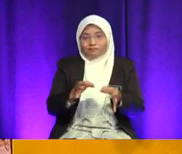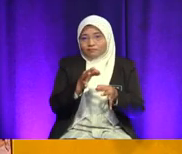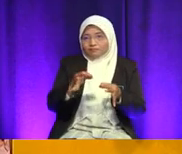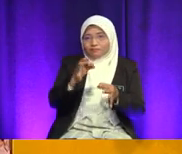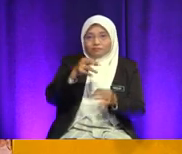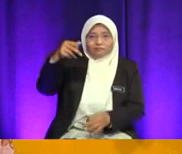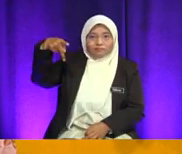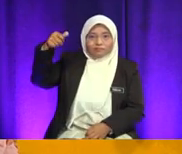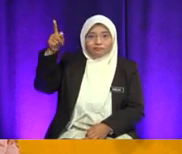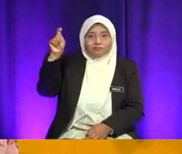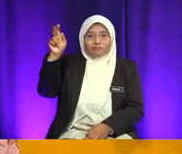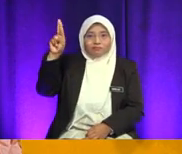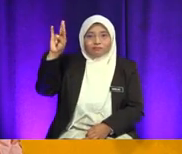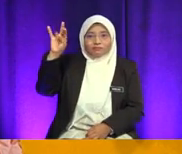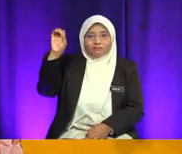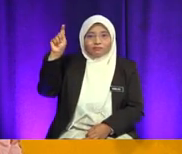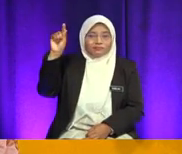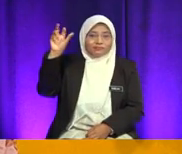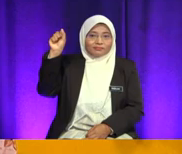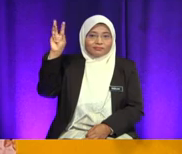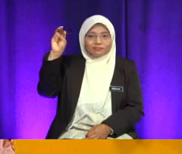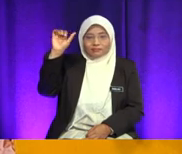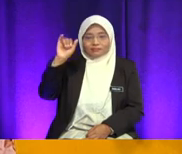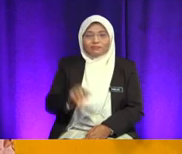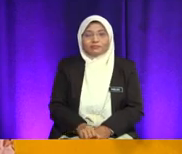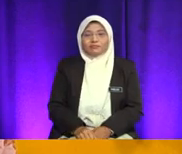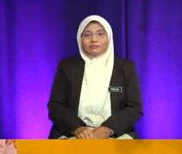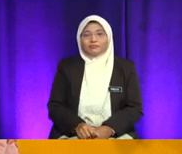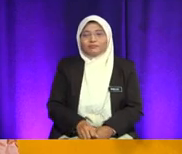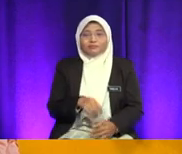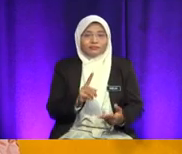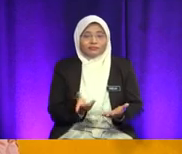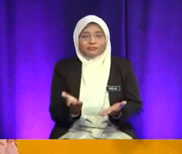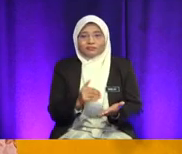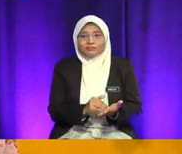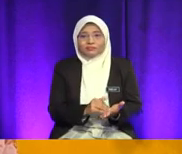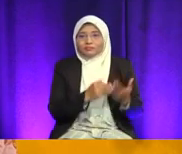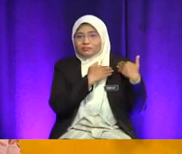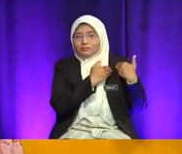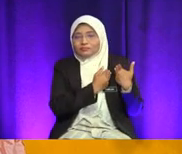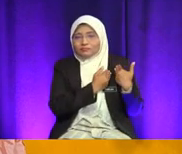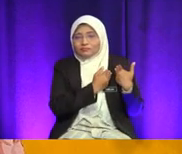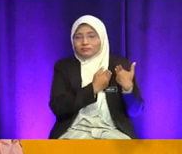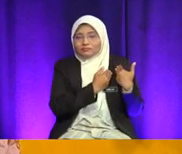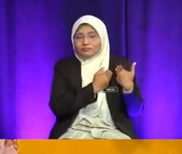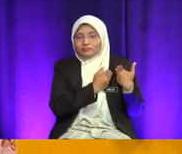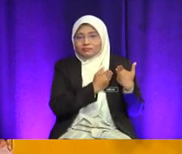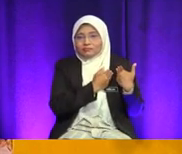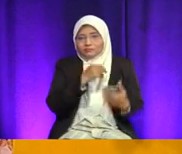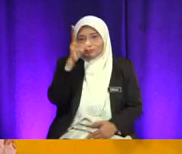seterusnya Bagaimana peranan pemerintah dan rakyat untuk mengukuhkan pertahanan negara